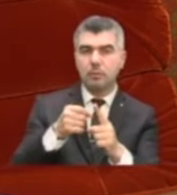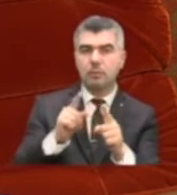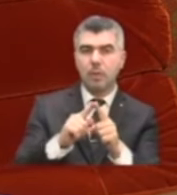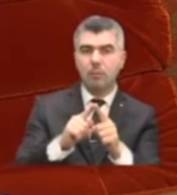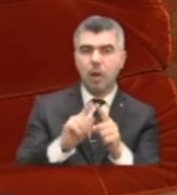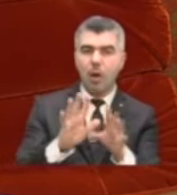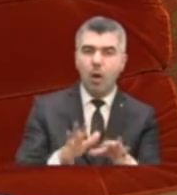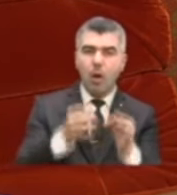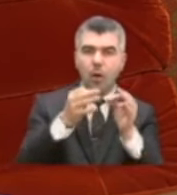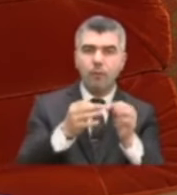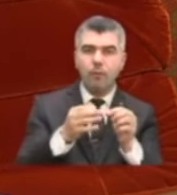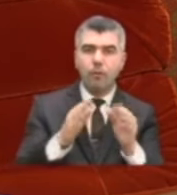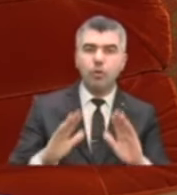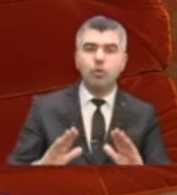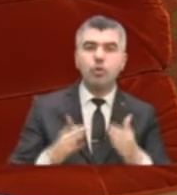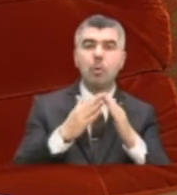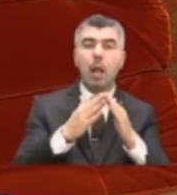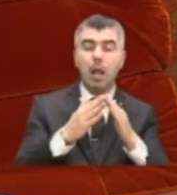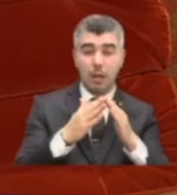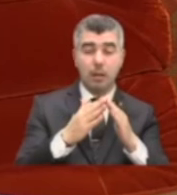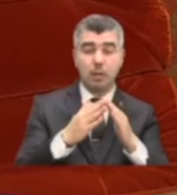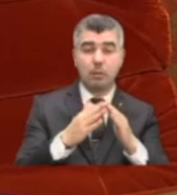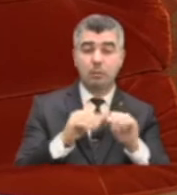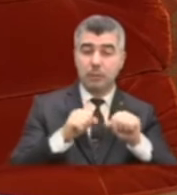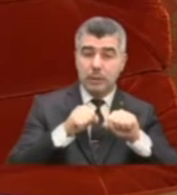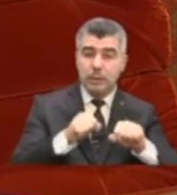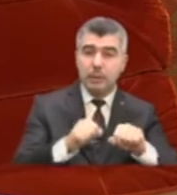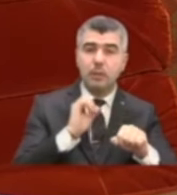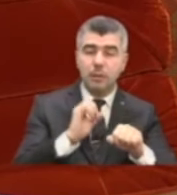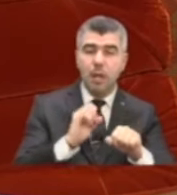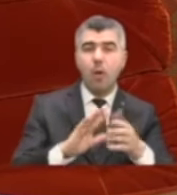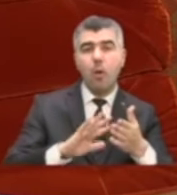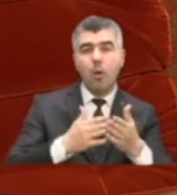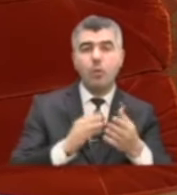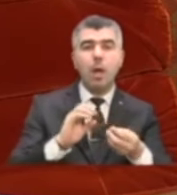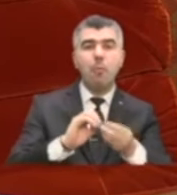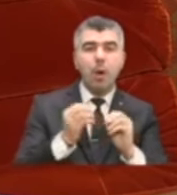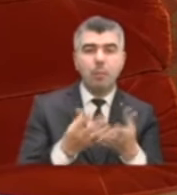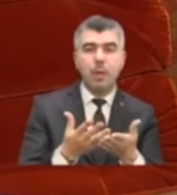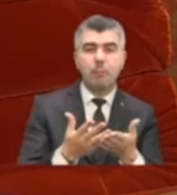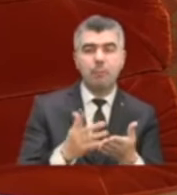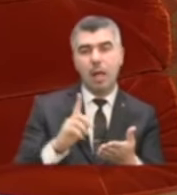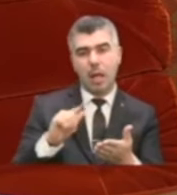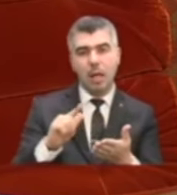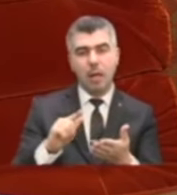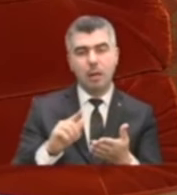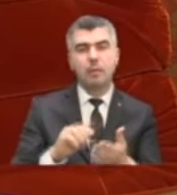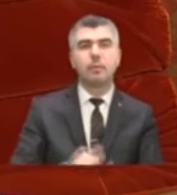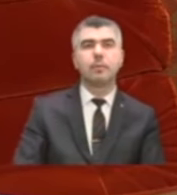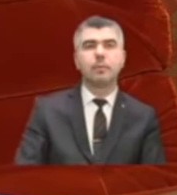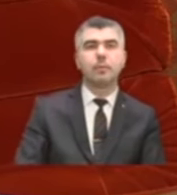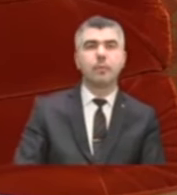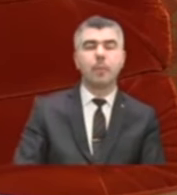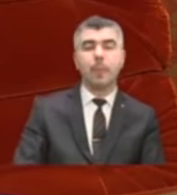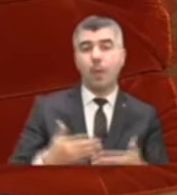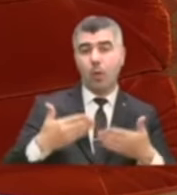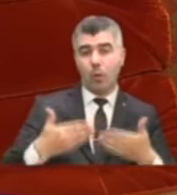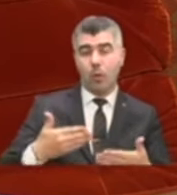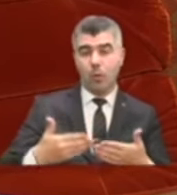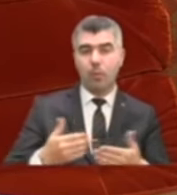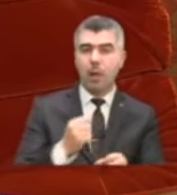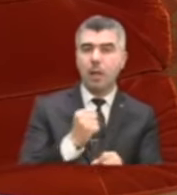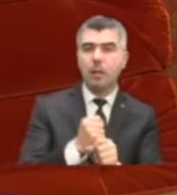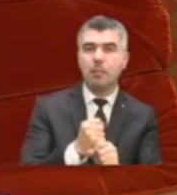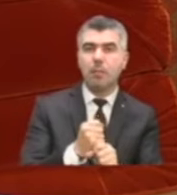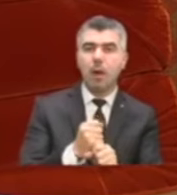الاستراتيجيه والحرجه وتحسين الحكامه ديال هذا القطاع، لان كانت مشكله ديال الحكامه اللي كاينه في هذا القطاع. فاليوم كتعمل الوزاره